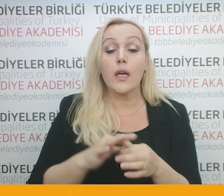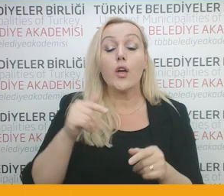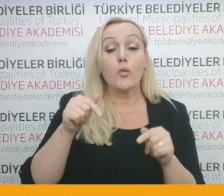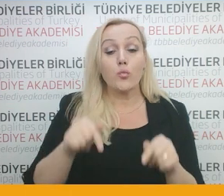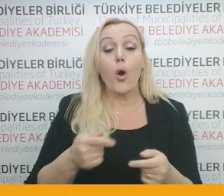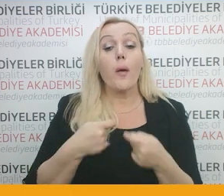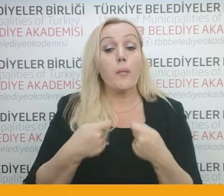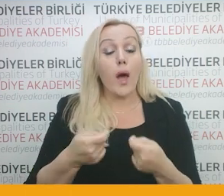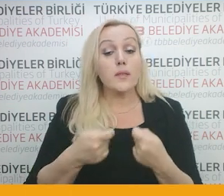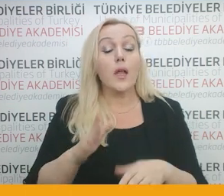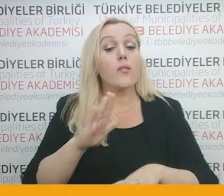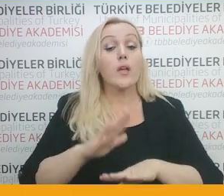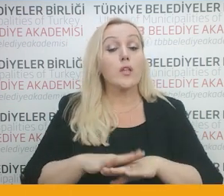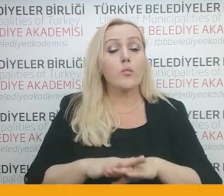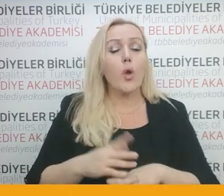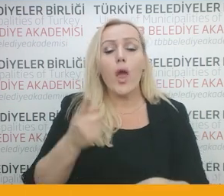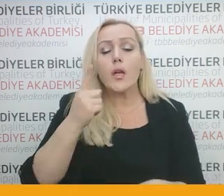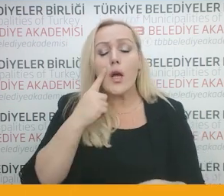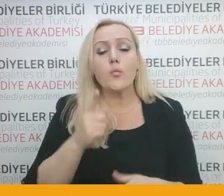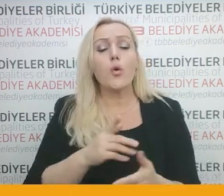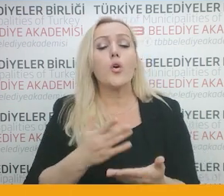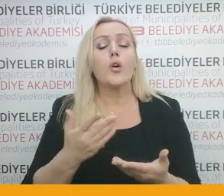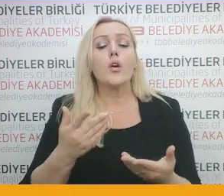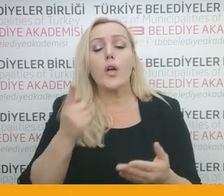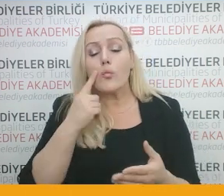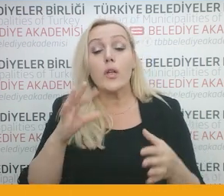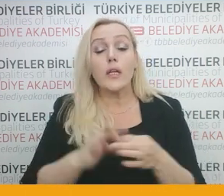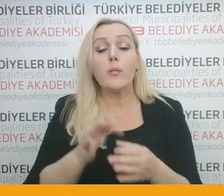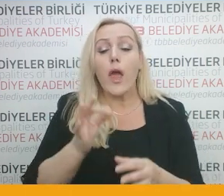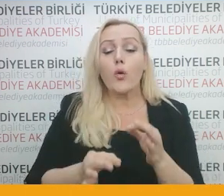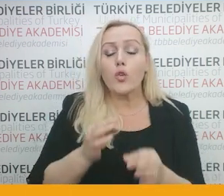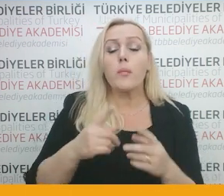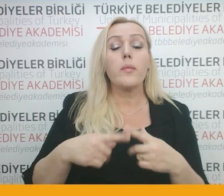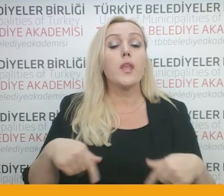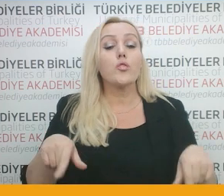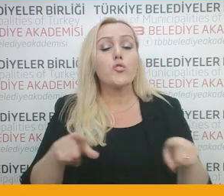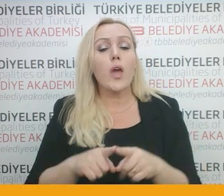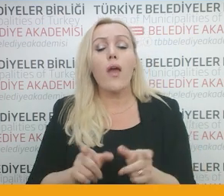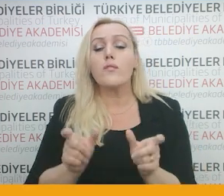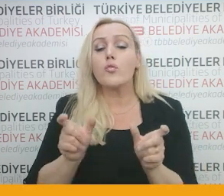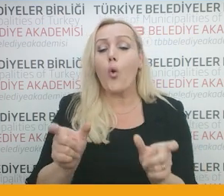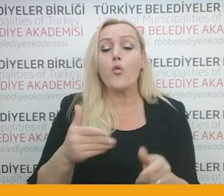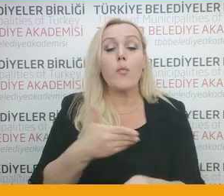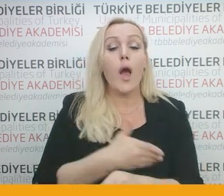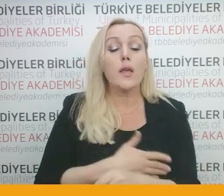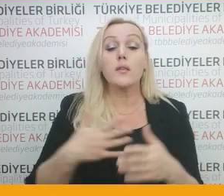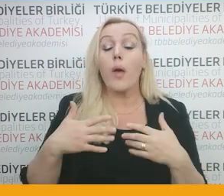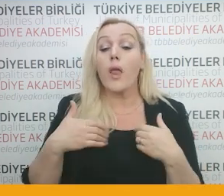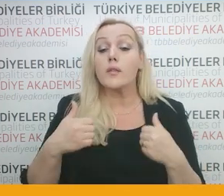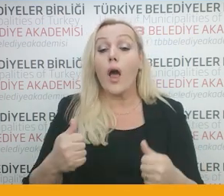gider yapılıyor? Savunma gideri mi, kamu düzeni mi, ekonomik işler mi, çevre koruma hizmetleri mi, sağlık hizmeti